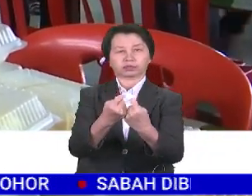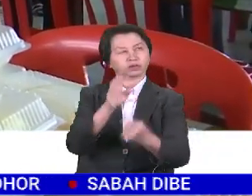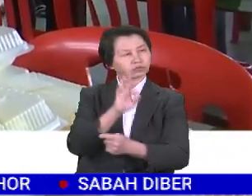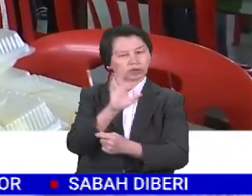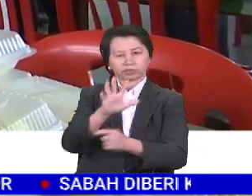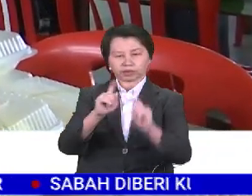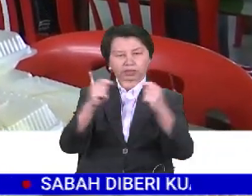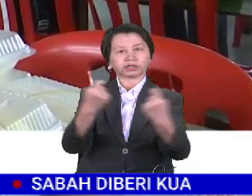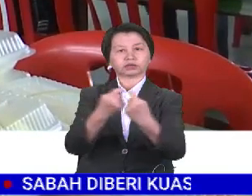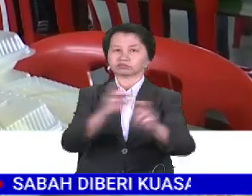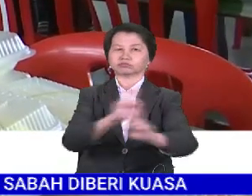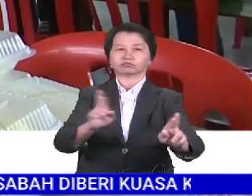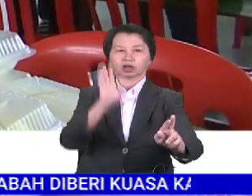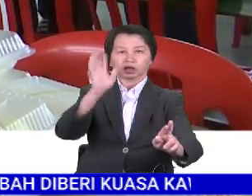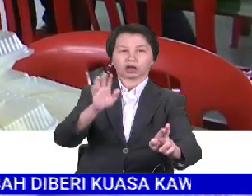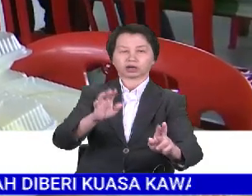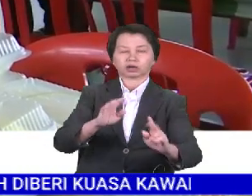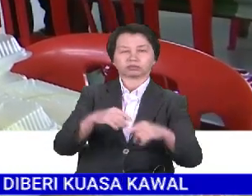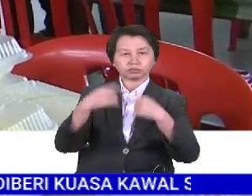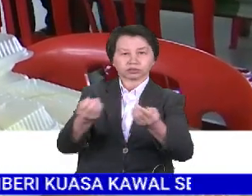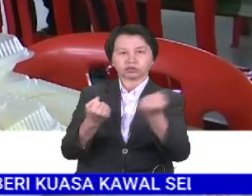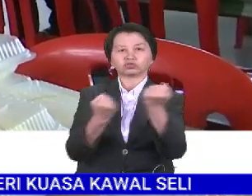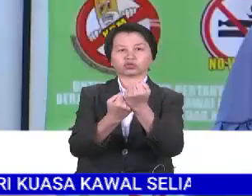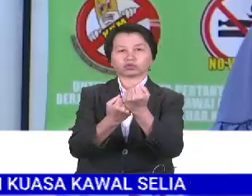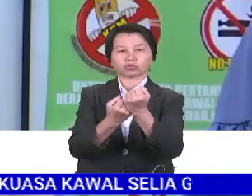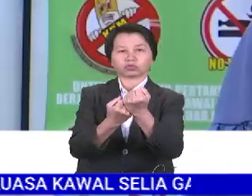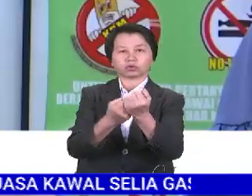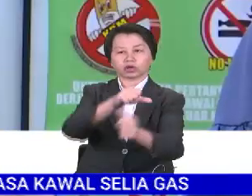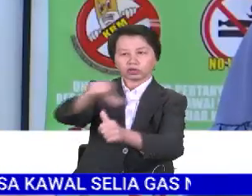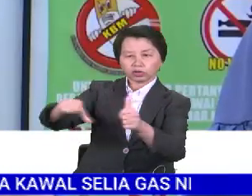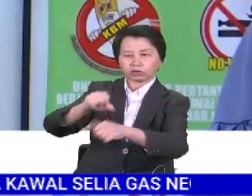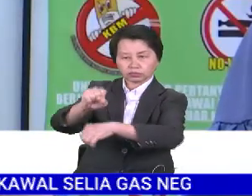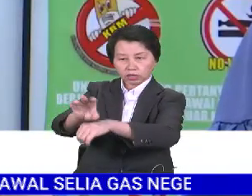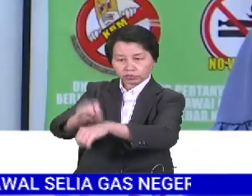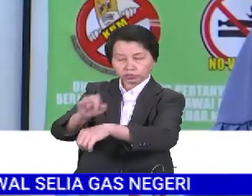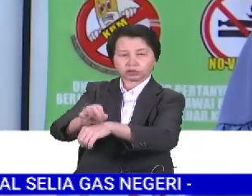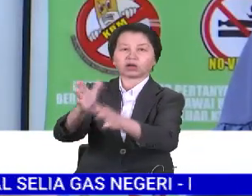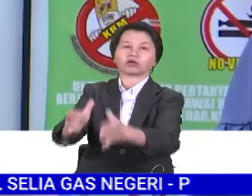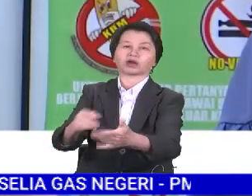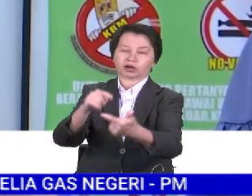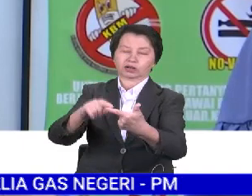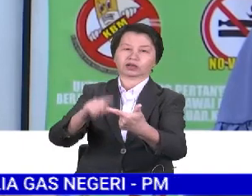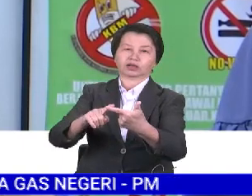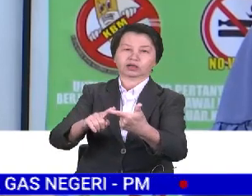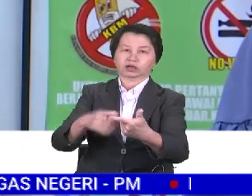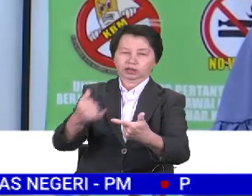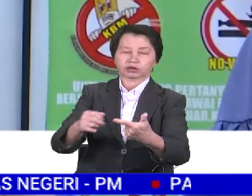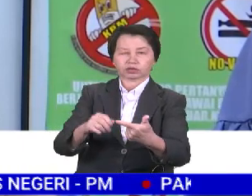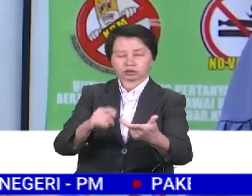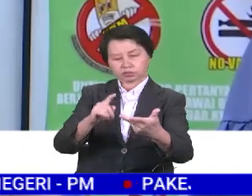95 pasukan yang akan memberikan sokongan psikososial dan kaunseling kepada masa banjir. Yang